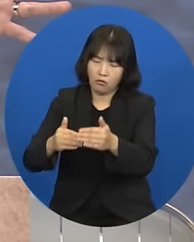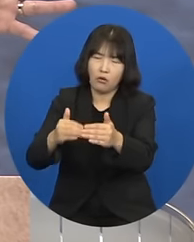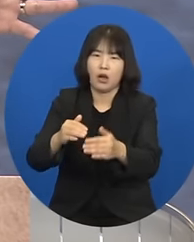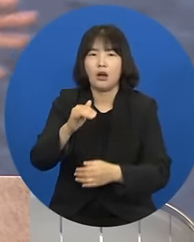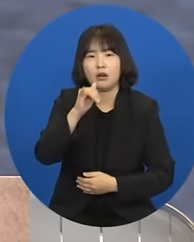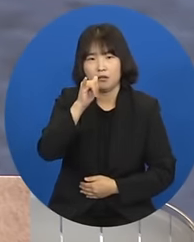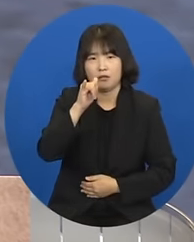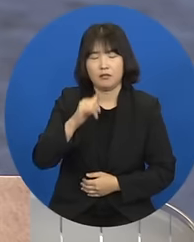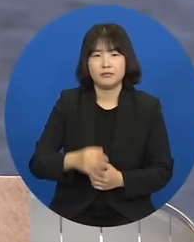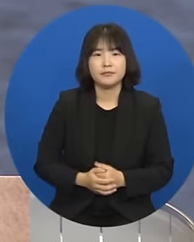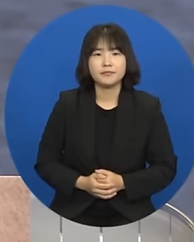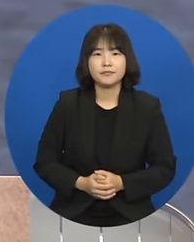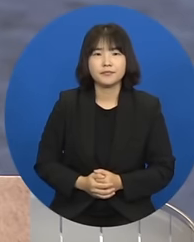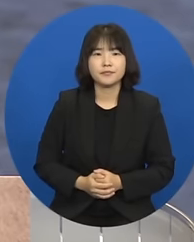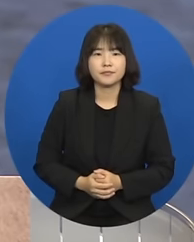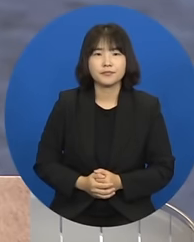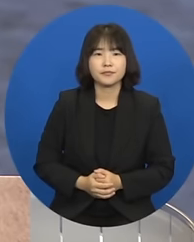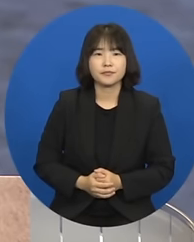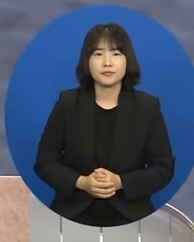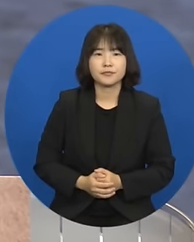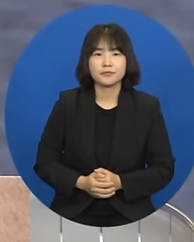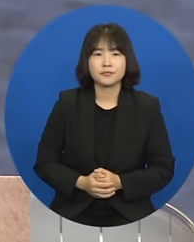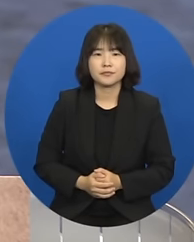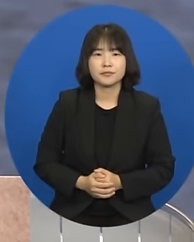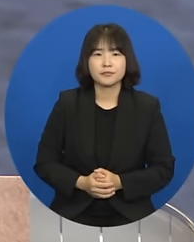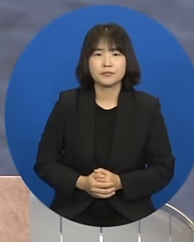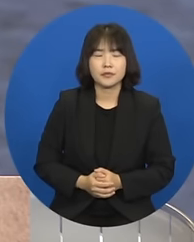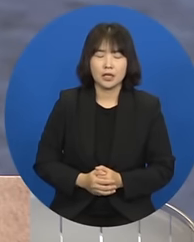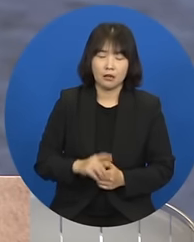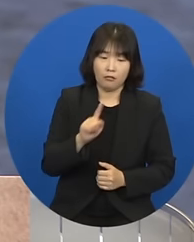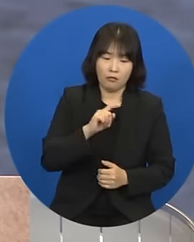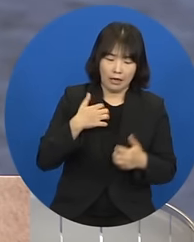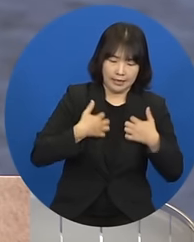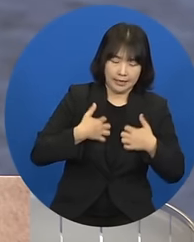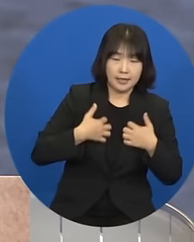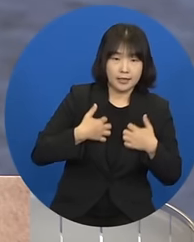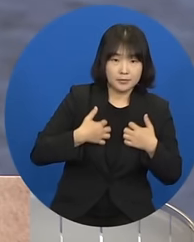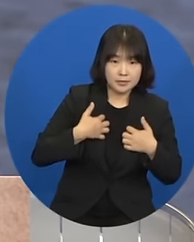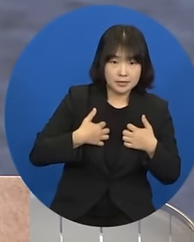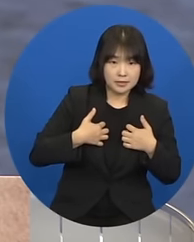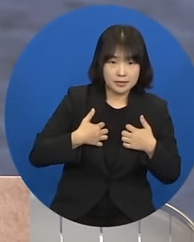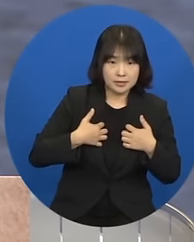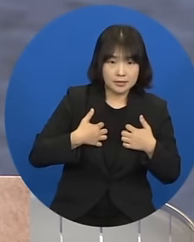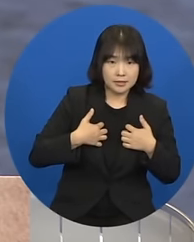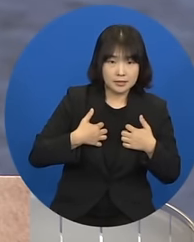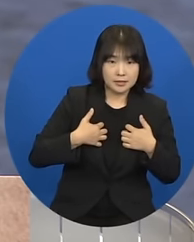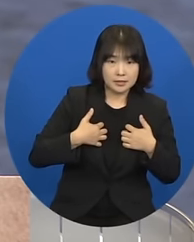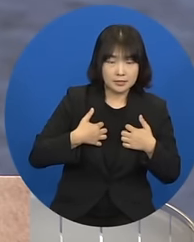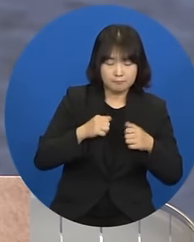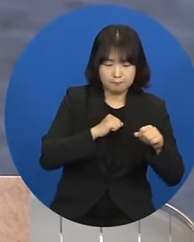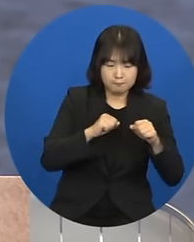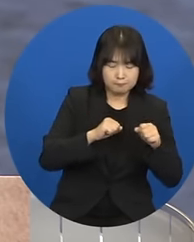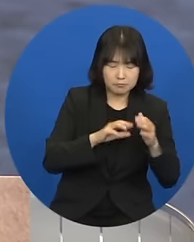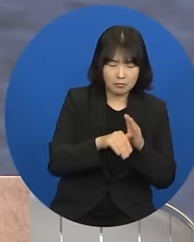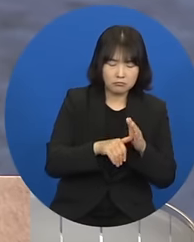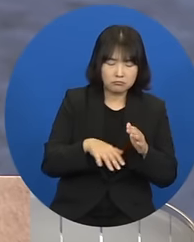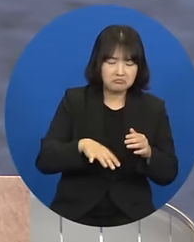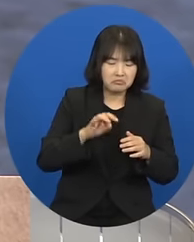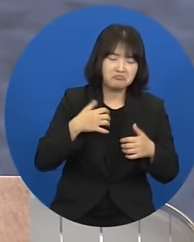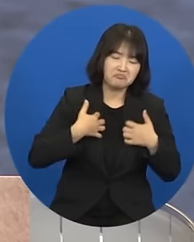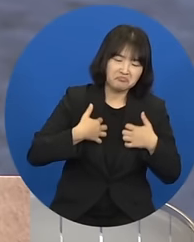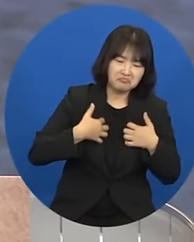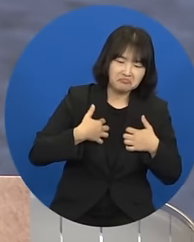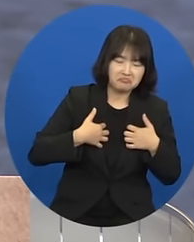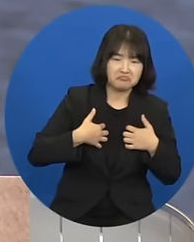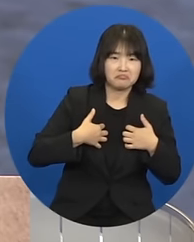것이죠. 그러니까 우리가 어떤 것을 뭐 재미로 한다고 했을 때도 아 이거 재미인데 뭐 이러면 처음에 시작한다 그런 식이에요.